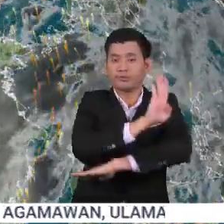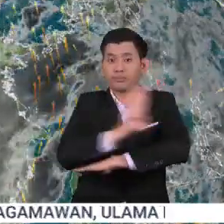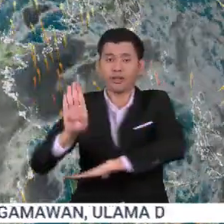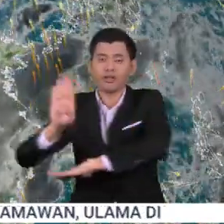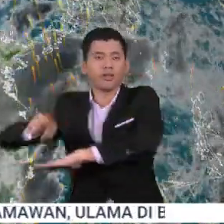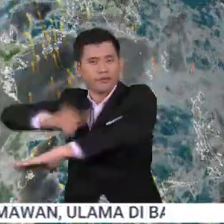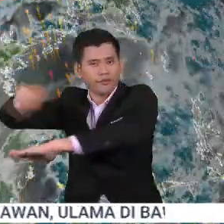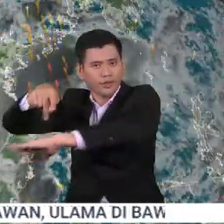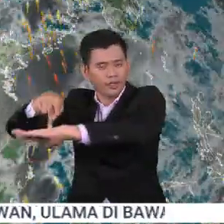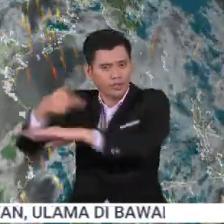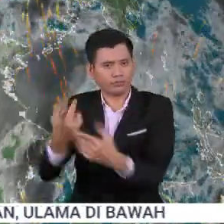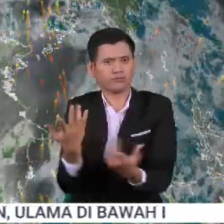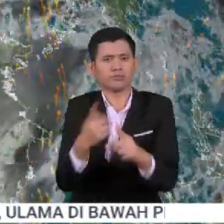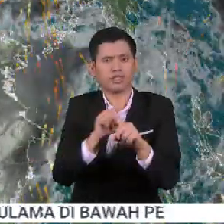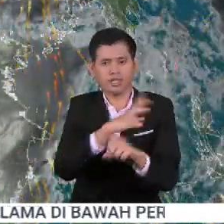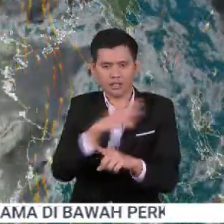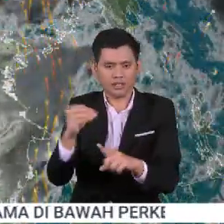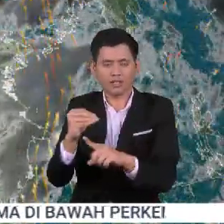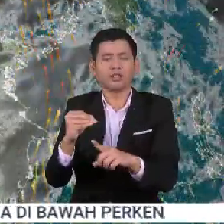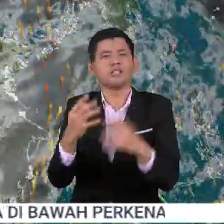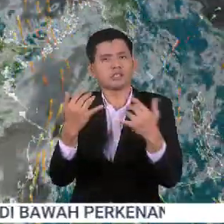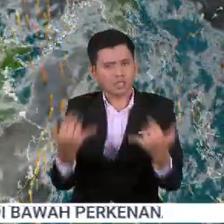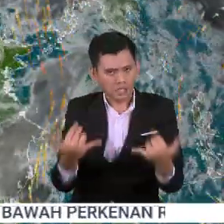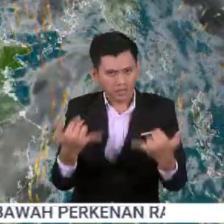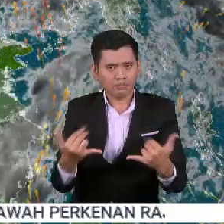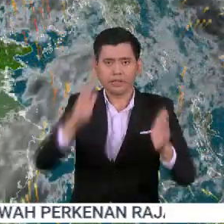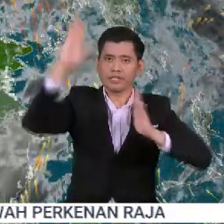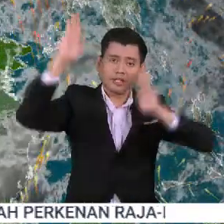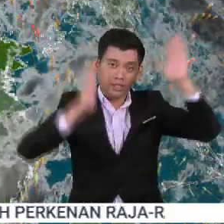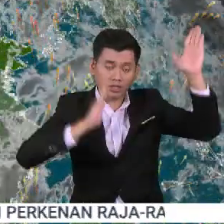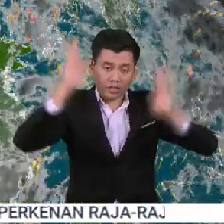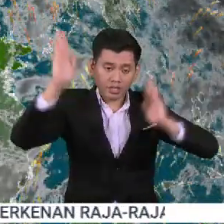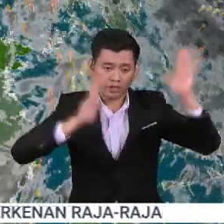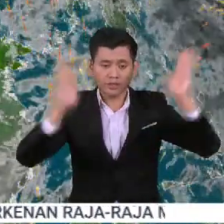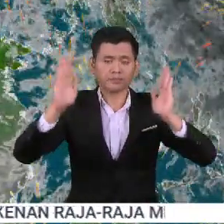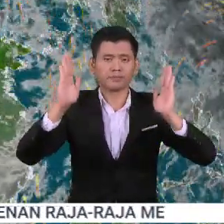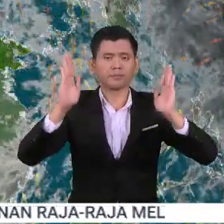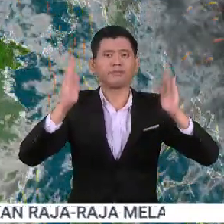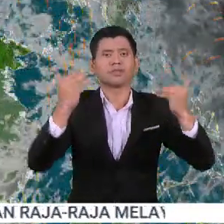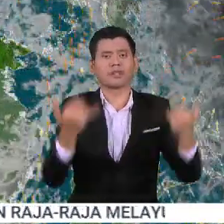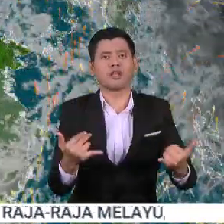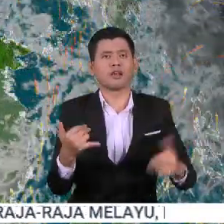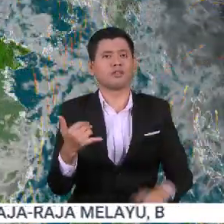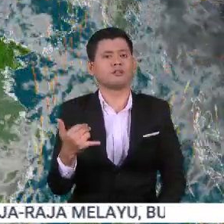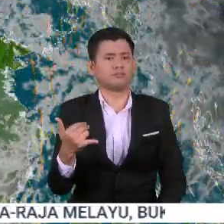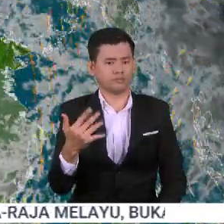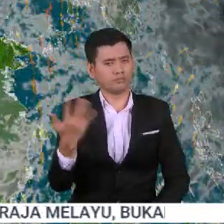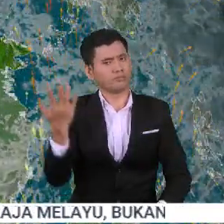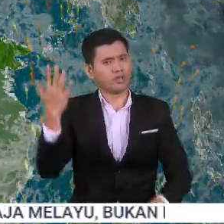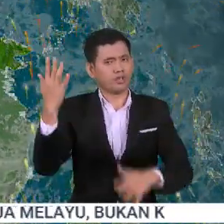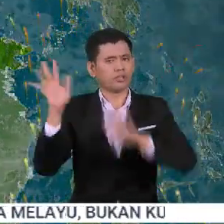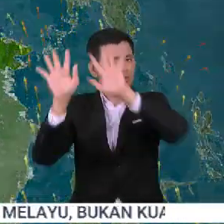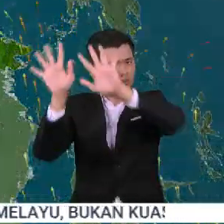Filipina dan keadaan kering di negara kita pada hari ini juga diakibatkan oleh taufan ini yang